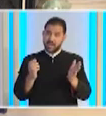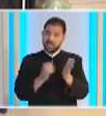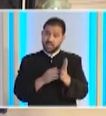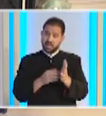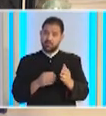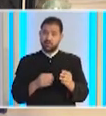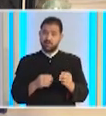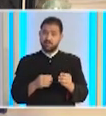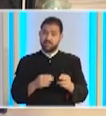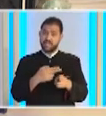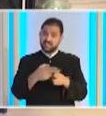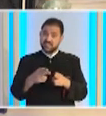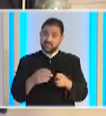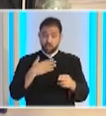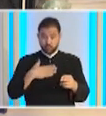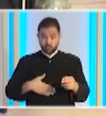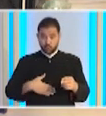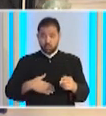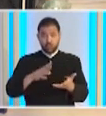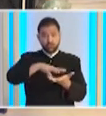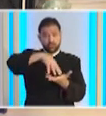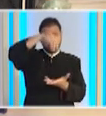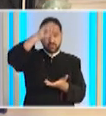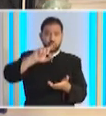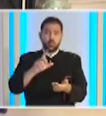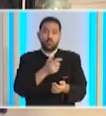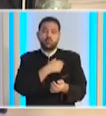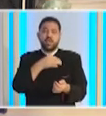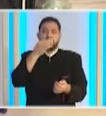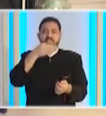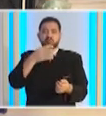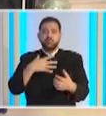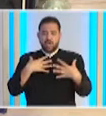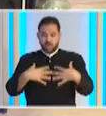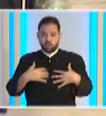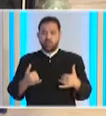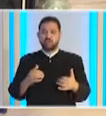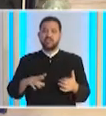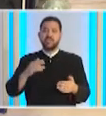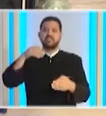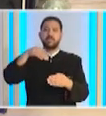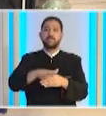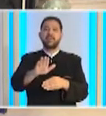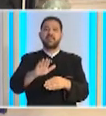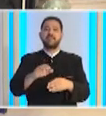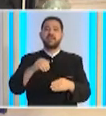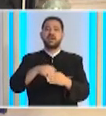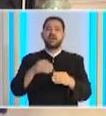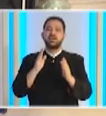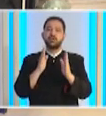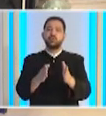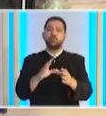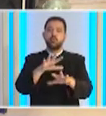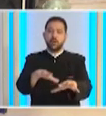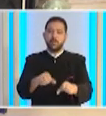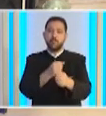trebuie desăvârșite și trupul și sufletul. Nu putem să spunem că trupul este piedică în calea mântuirii, ci el poate să fie,